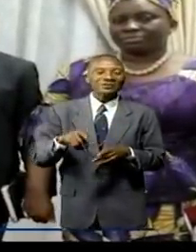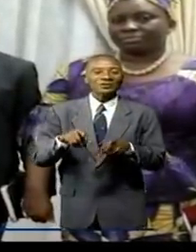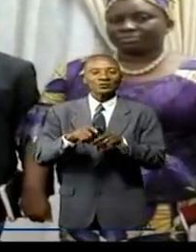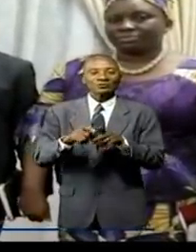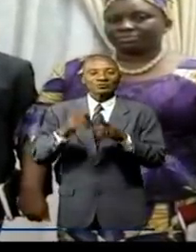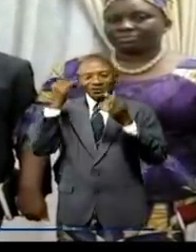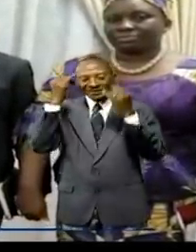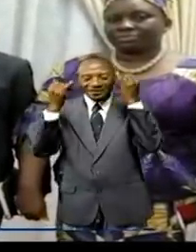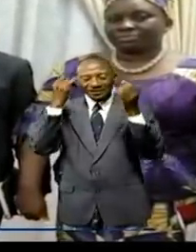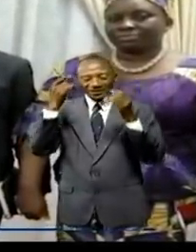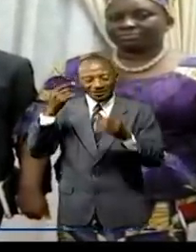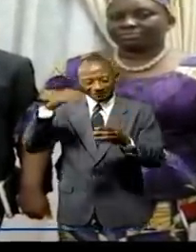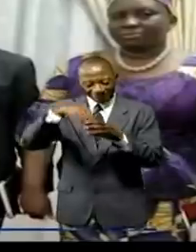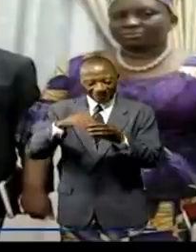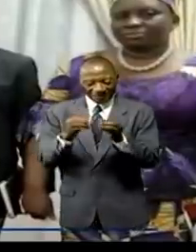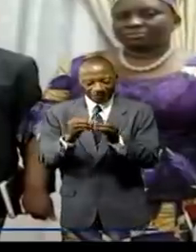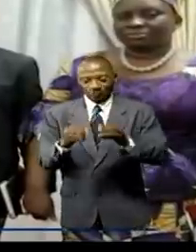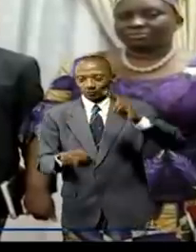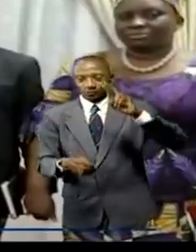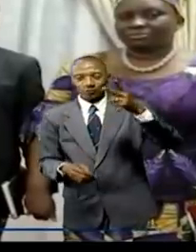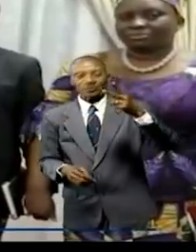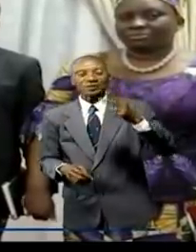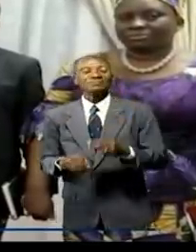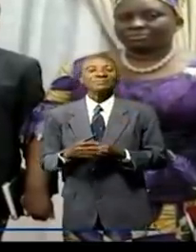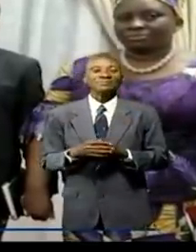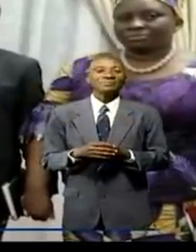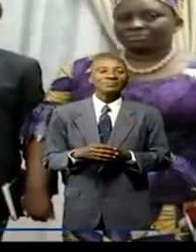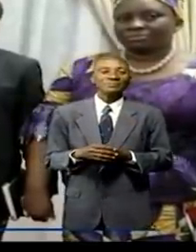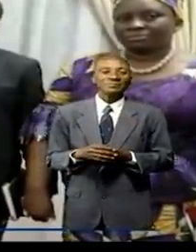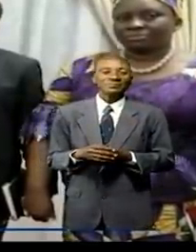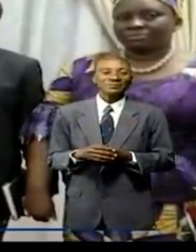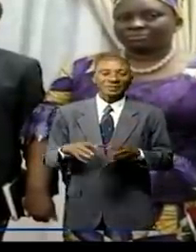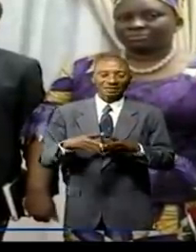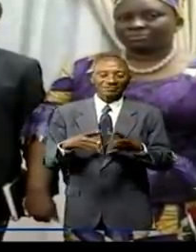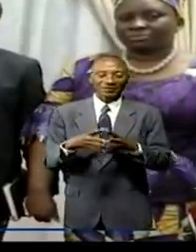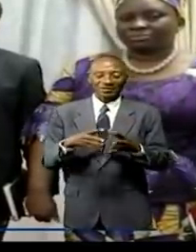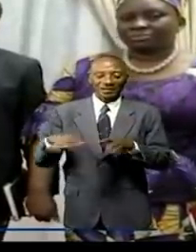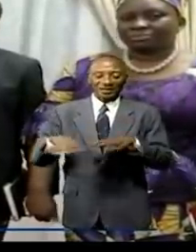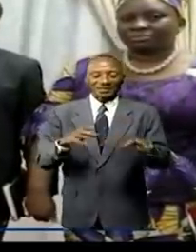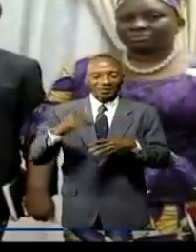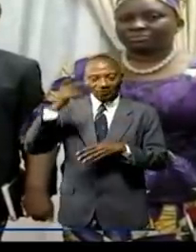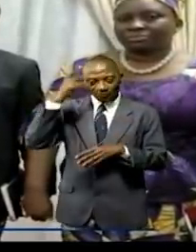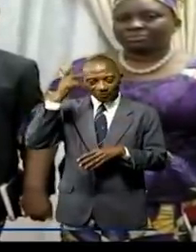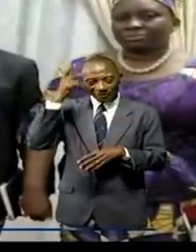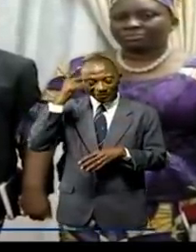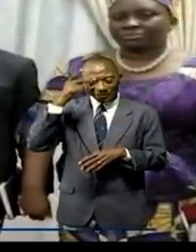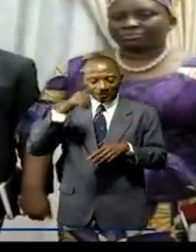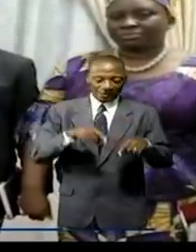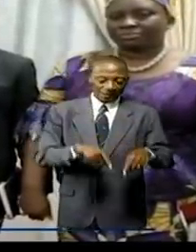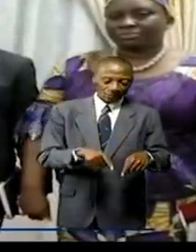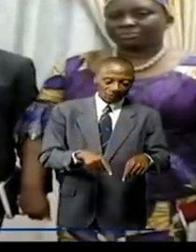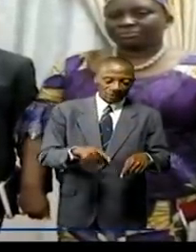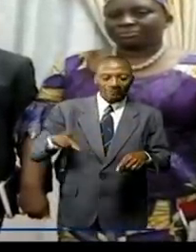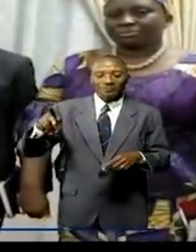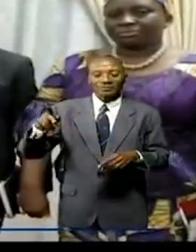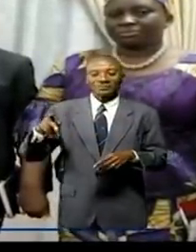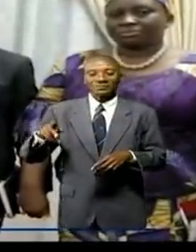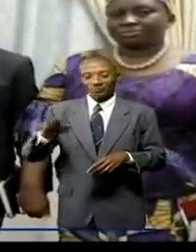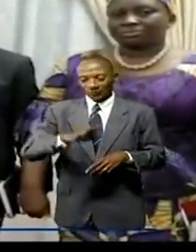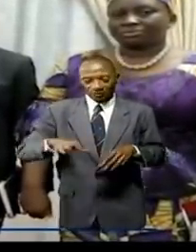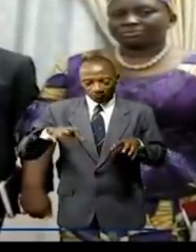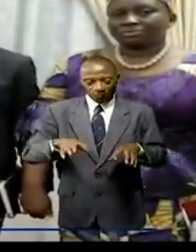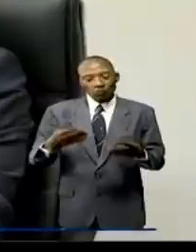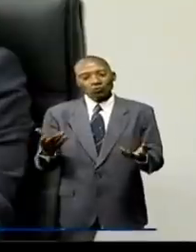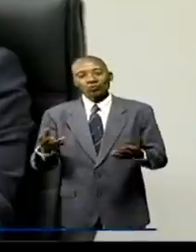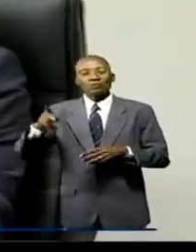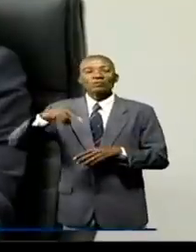table ronde. La deuxième étape, c'est avec les acteurs politiques, tant nationaux que provinciaux, pour discuter